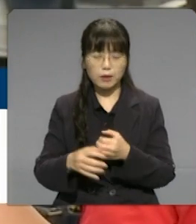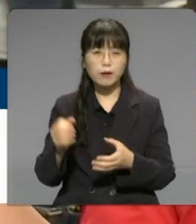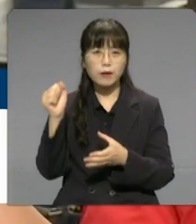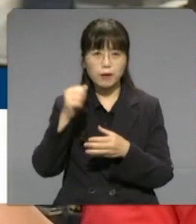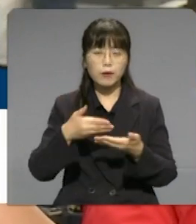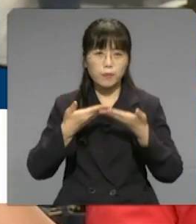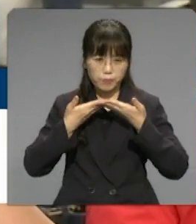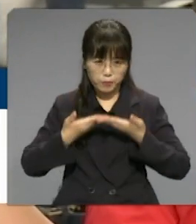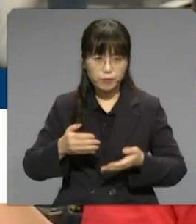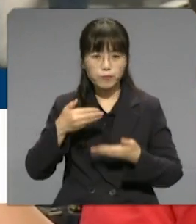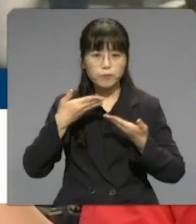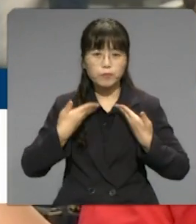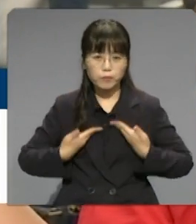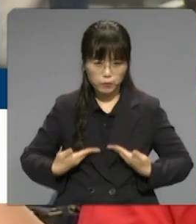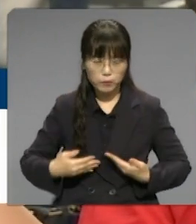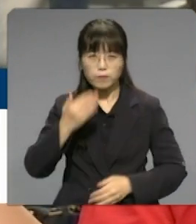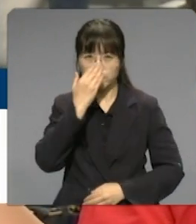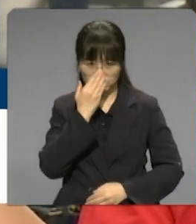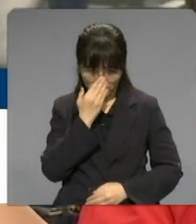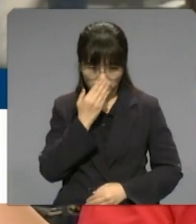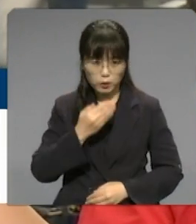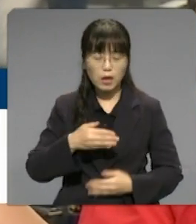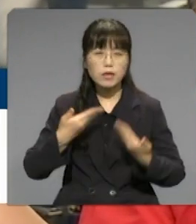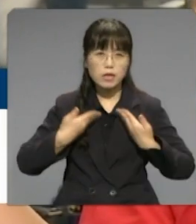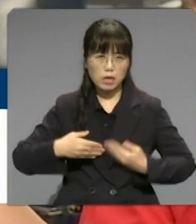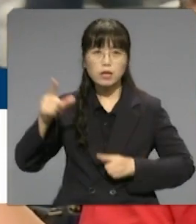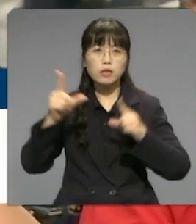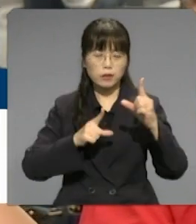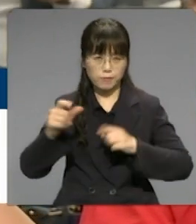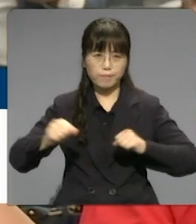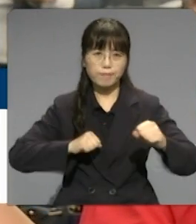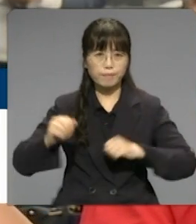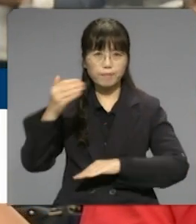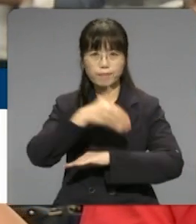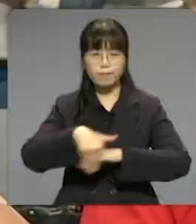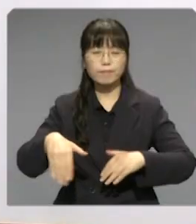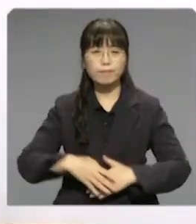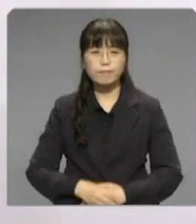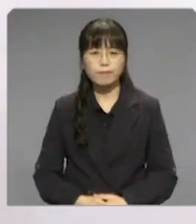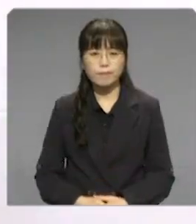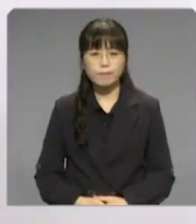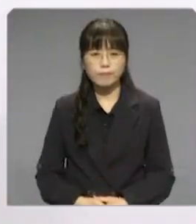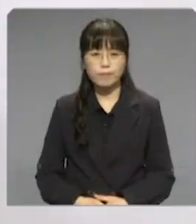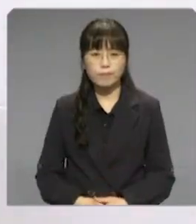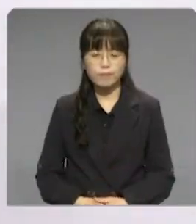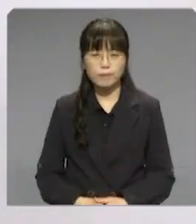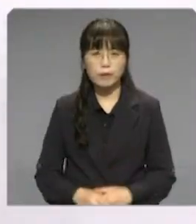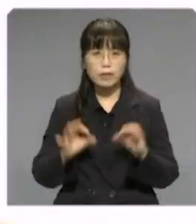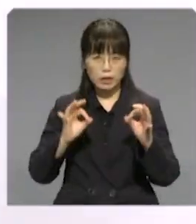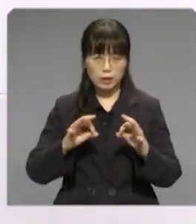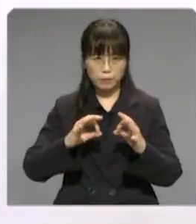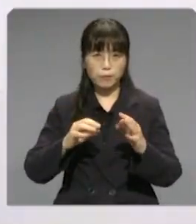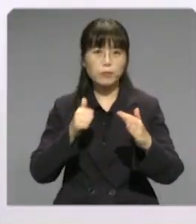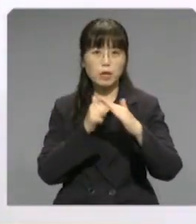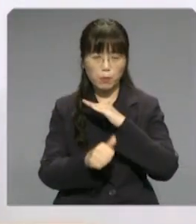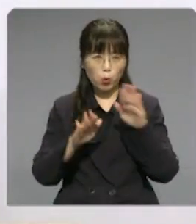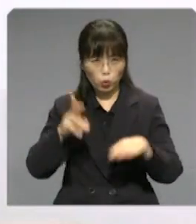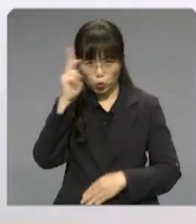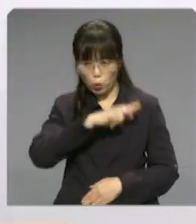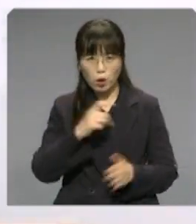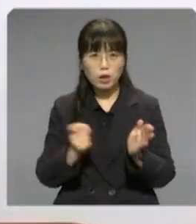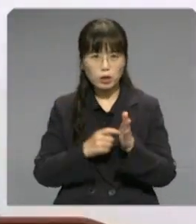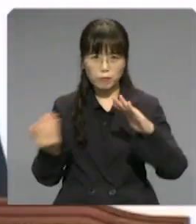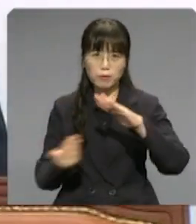받들어 더욱 겸손하게 낮은 자세로 임하겠습니다. 김기현 대표도 오늘 오전